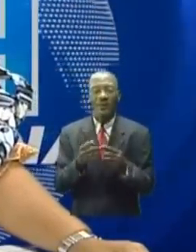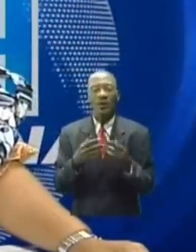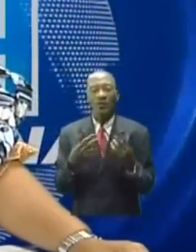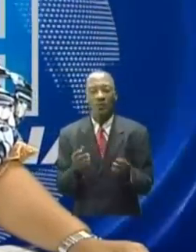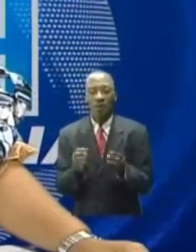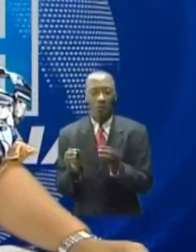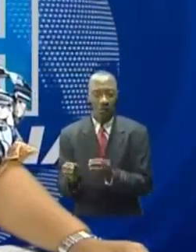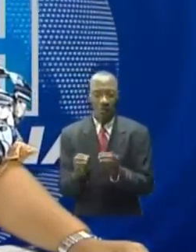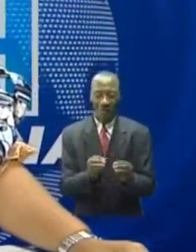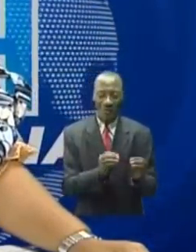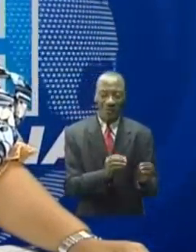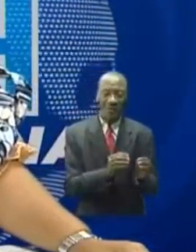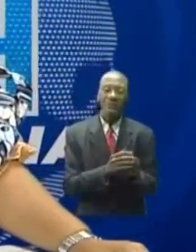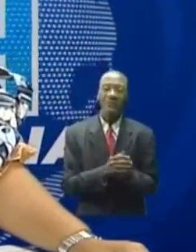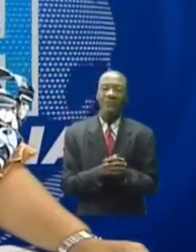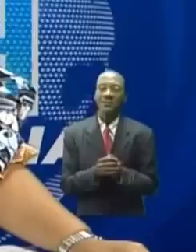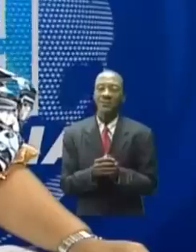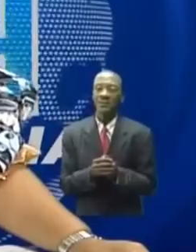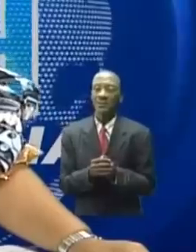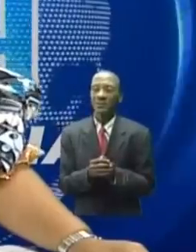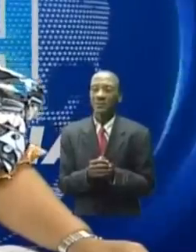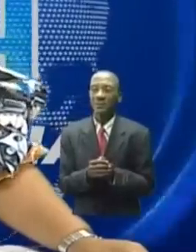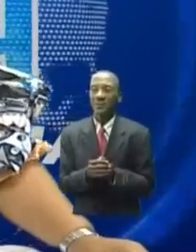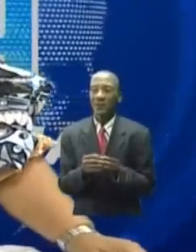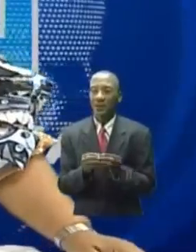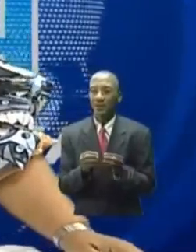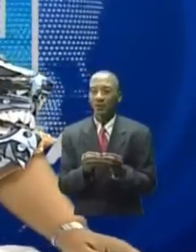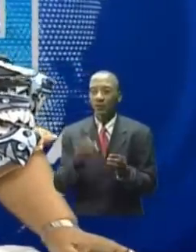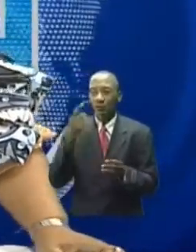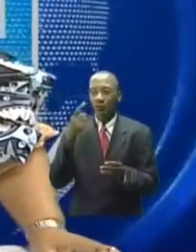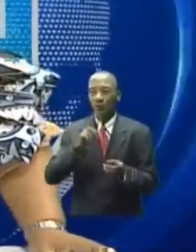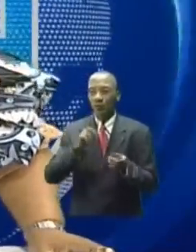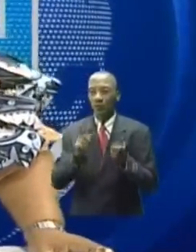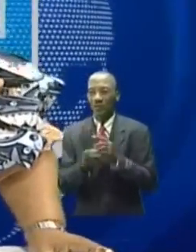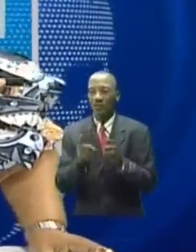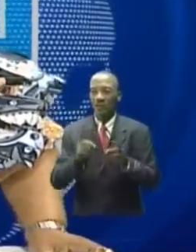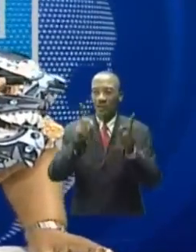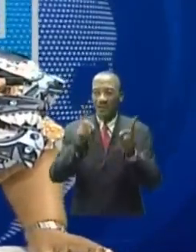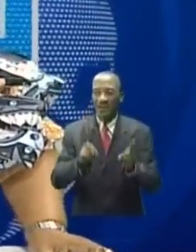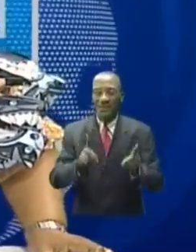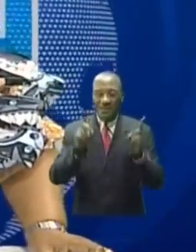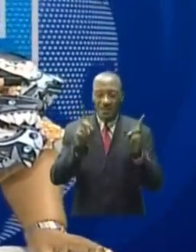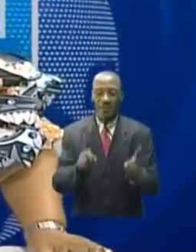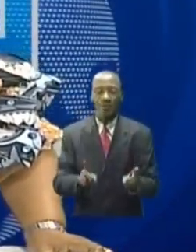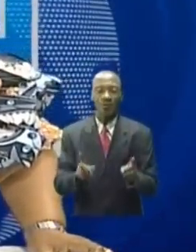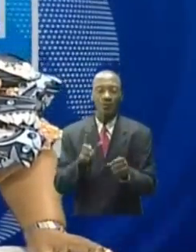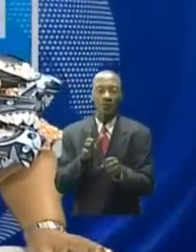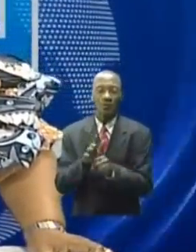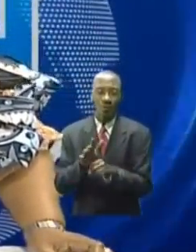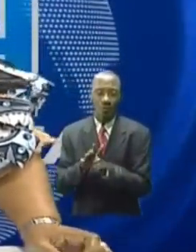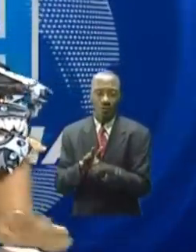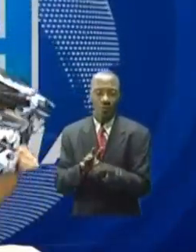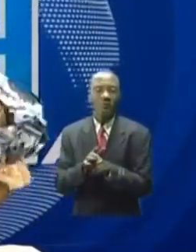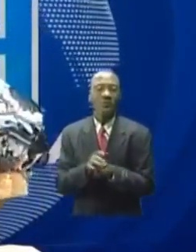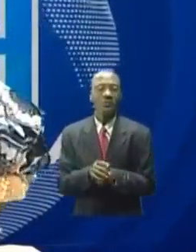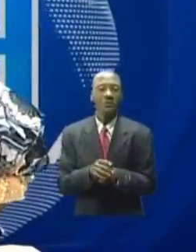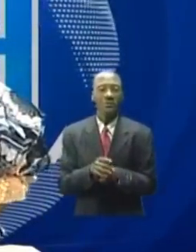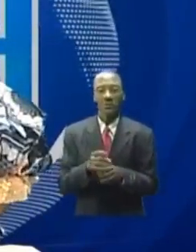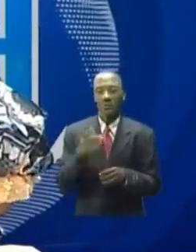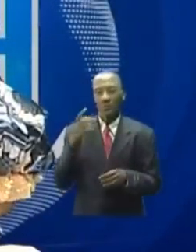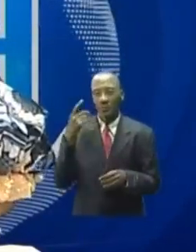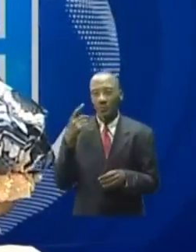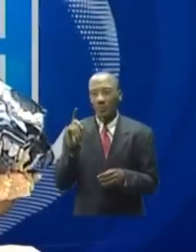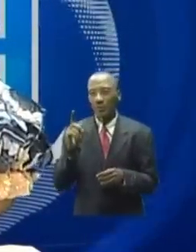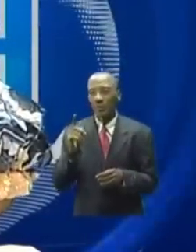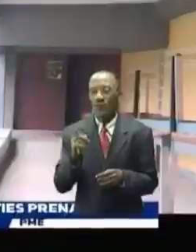financement. Une initiative du projet d'appui pour le développement des micro, petites et moyennes entreprises, PADEMPME, Mireille